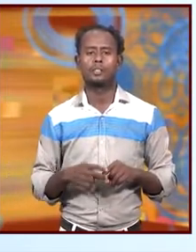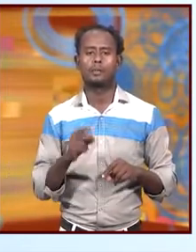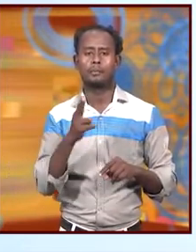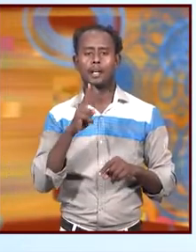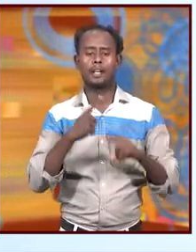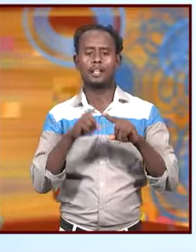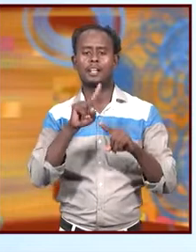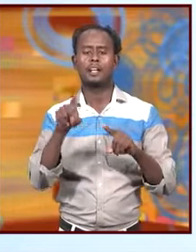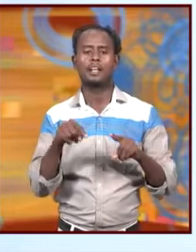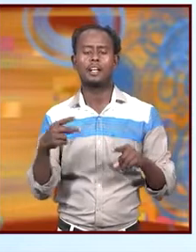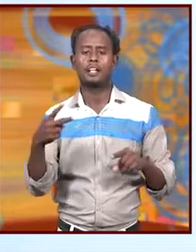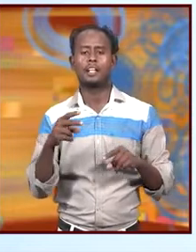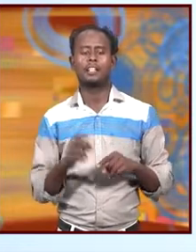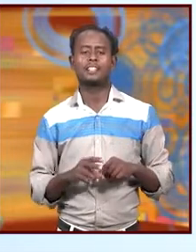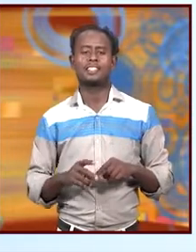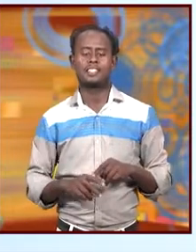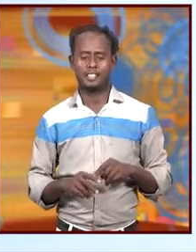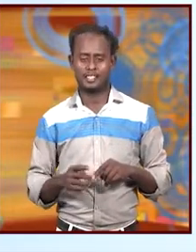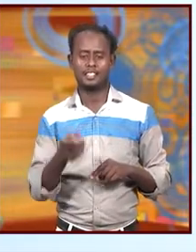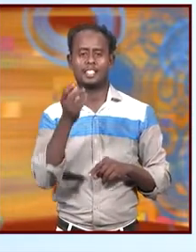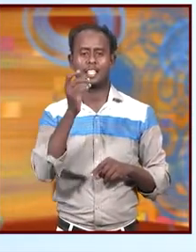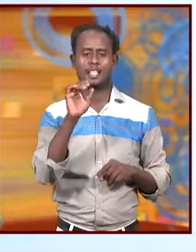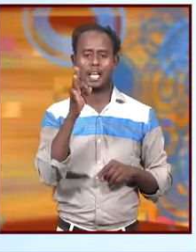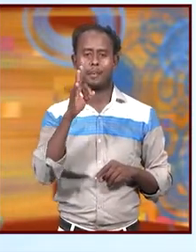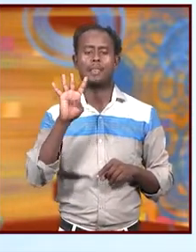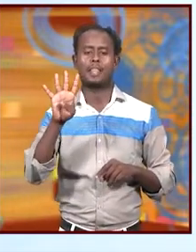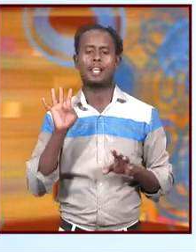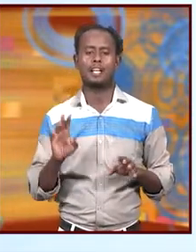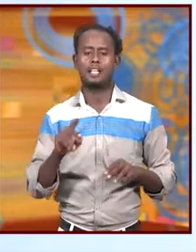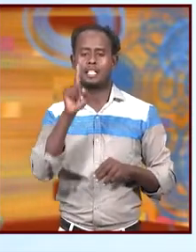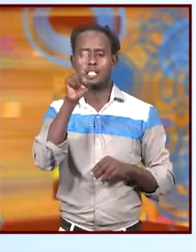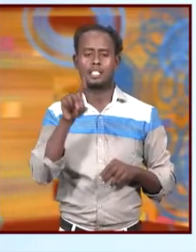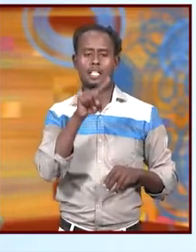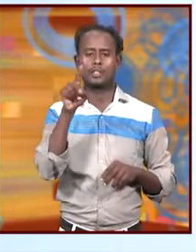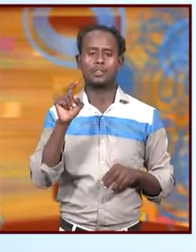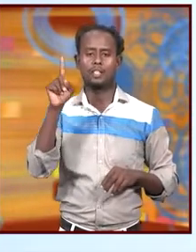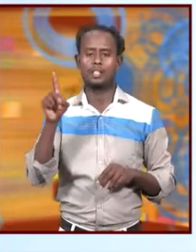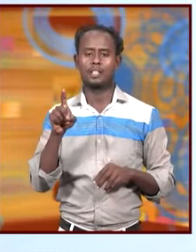ஏழா? அருமை 84 சதுர